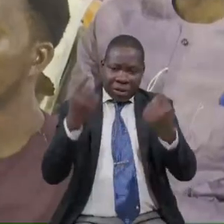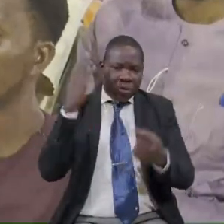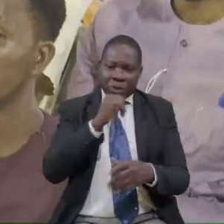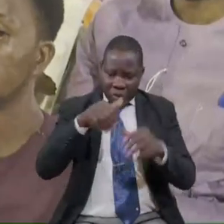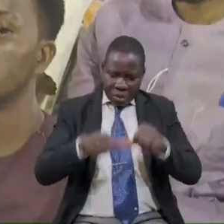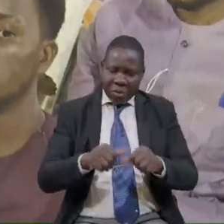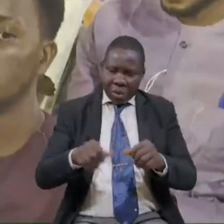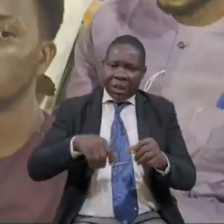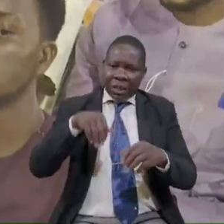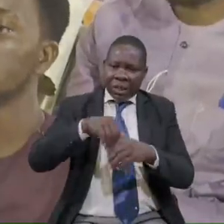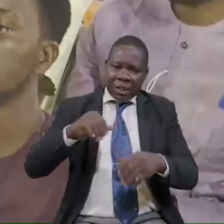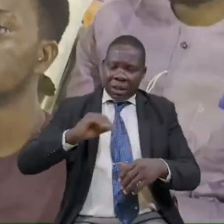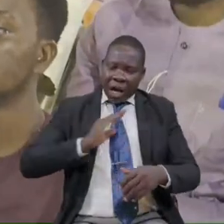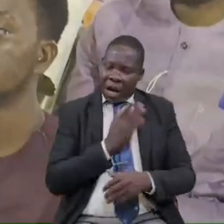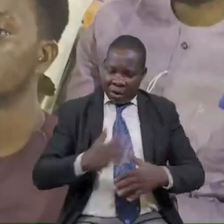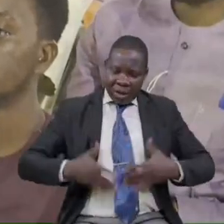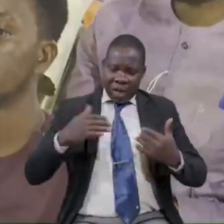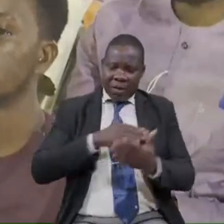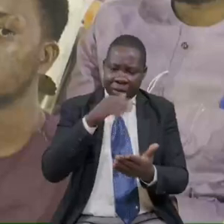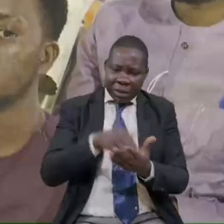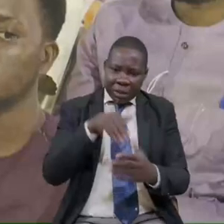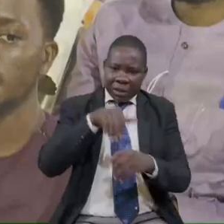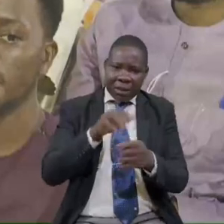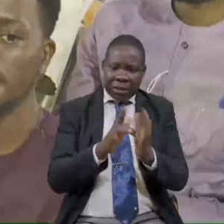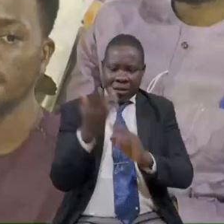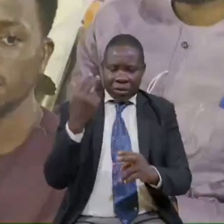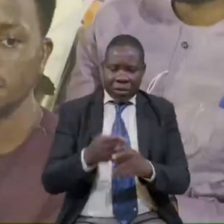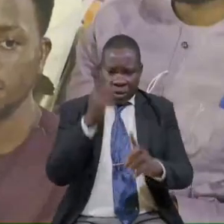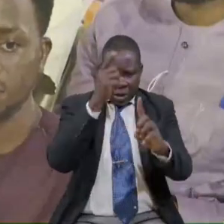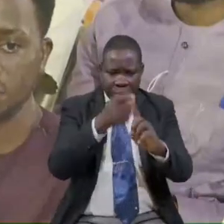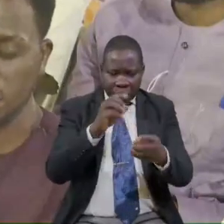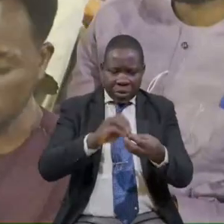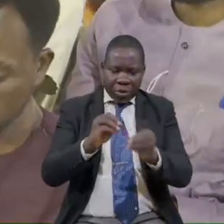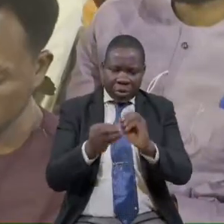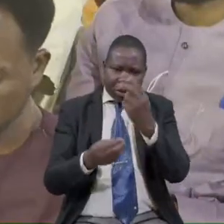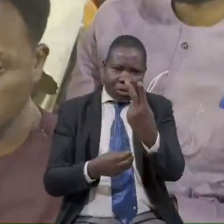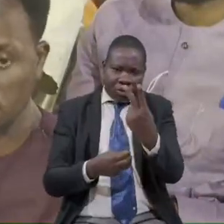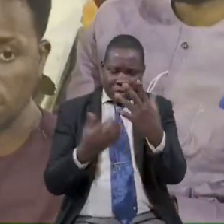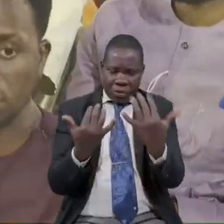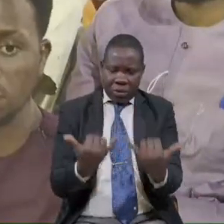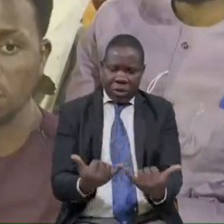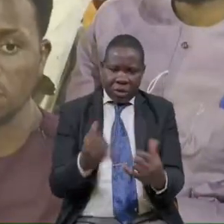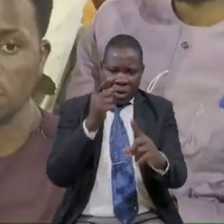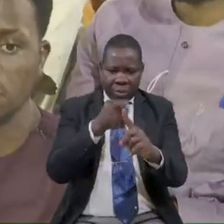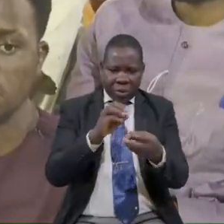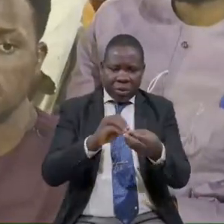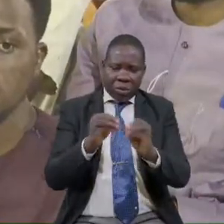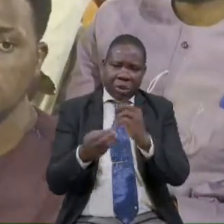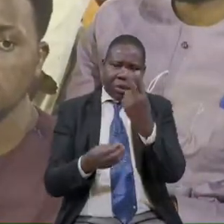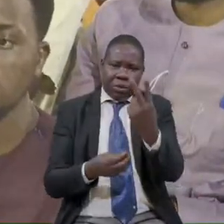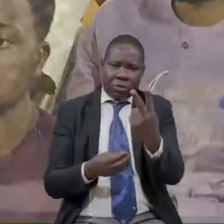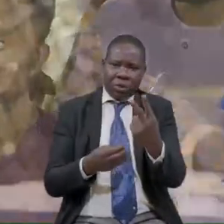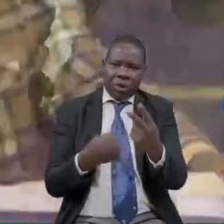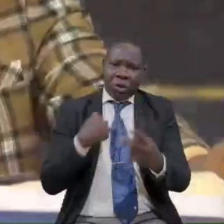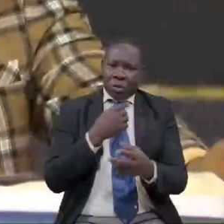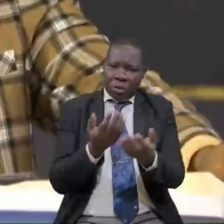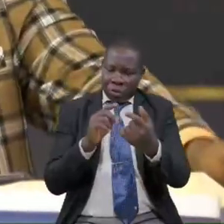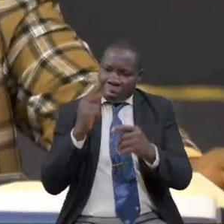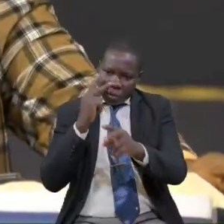de Jésus-Christ. Nous allons au deuxième point maintenant. Deuxième point, nous allons voir